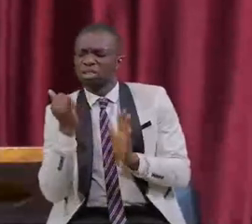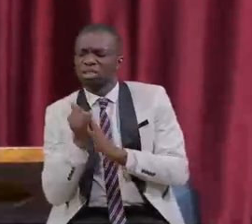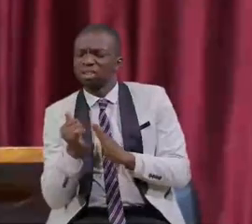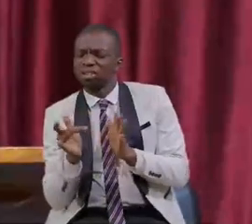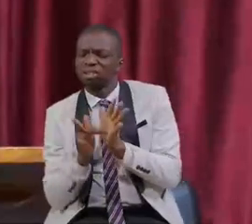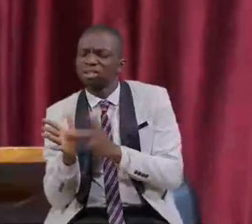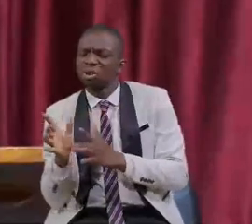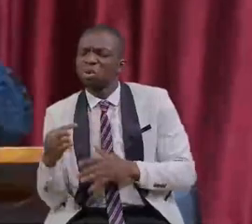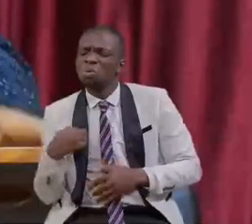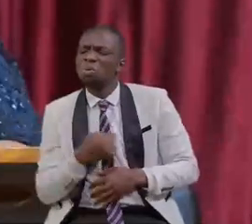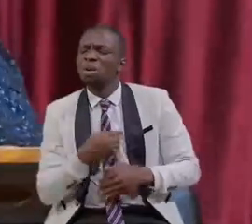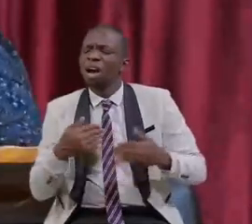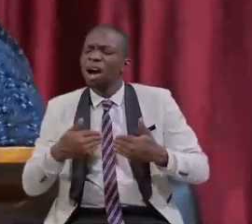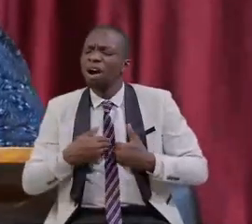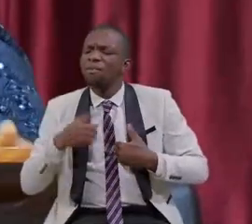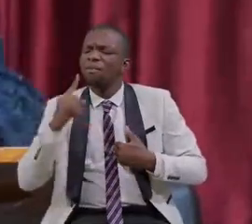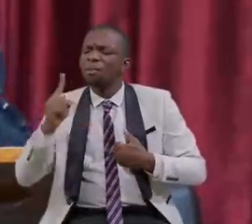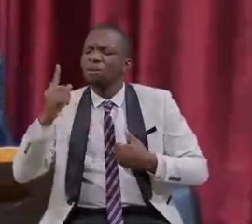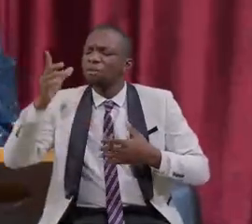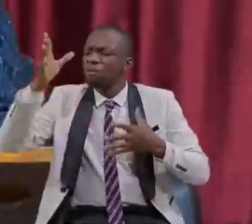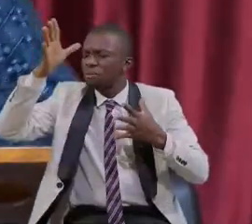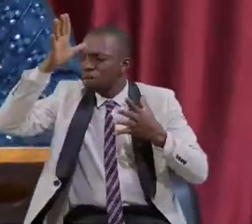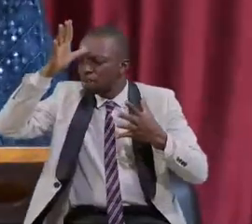Ils lui ont dit que nous avons un seul Père qui est Dieu.